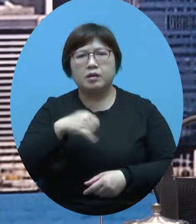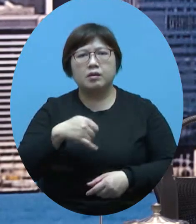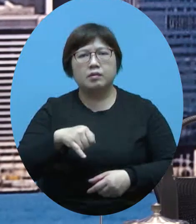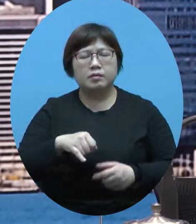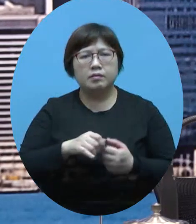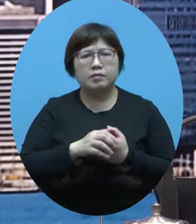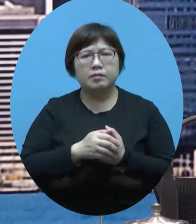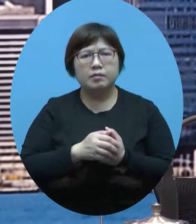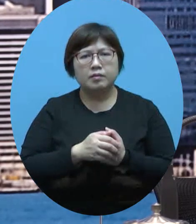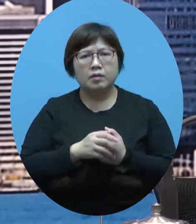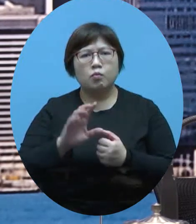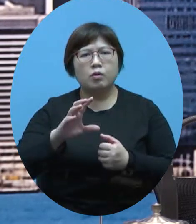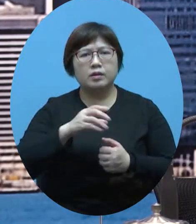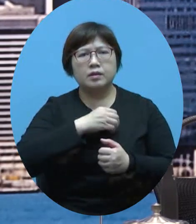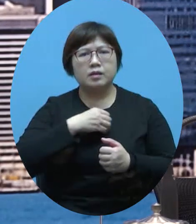醫生，